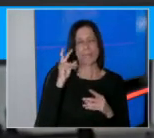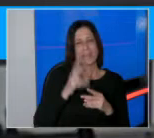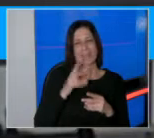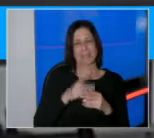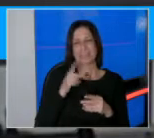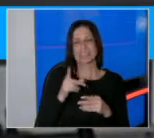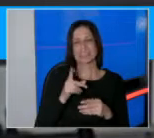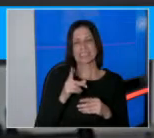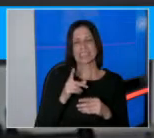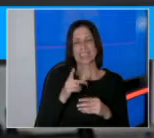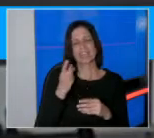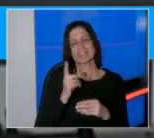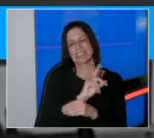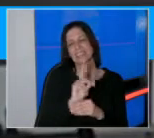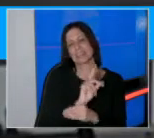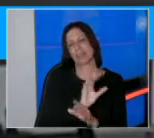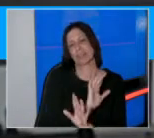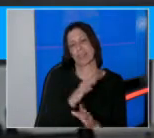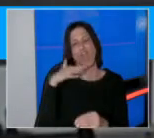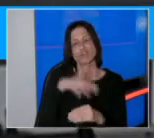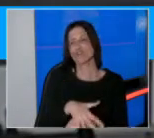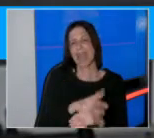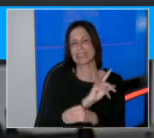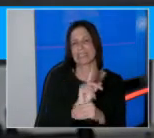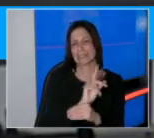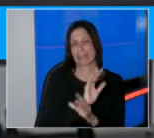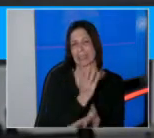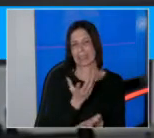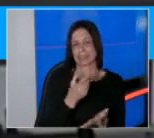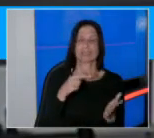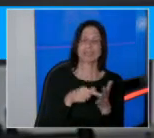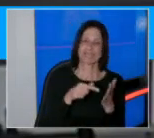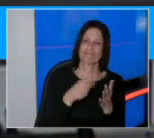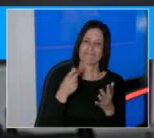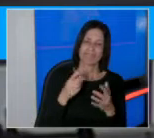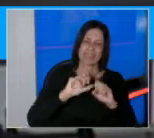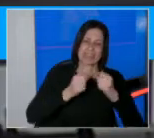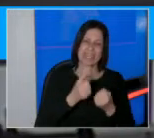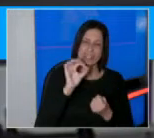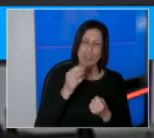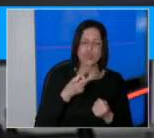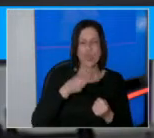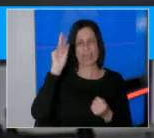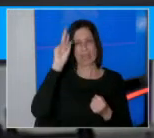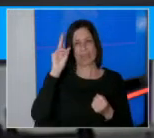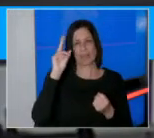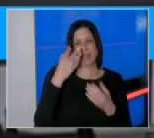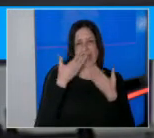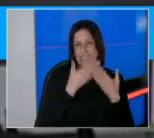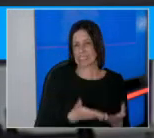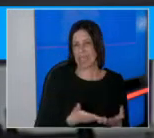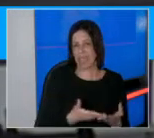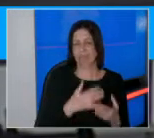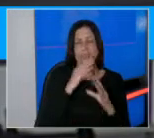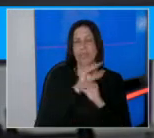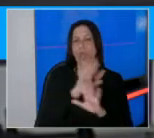צעד זמני, יש לו השפעה זמנית. ולכן בעצם, ונזקיו עולים על תועלותיו. אני לא מדבר